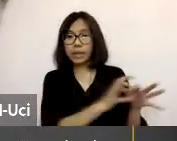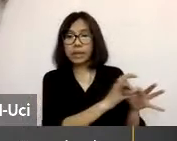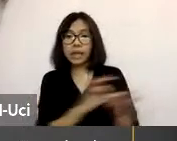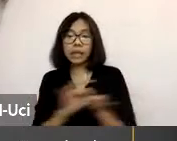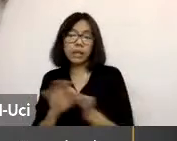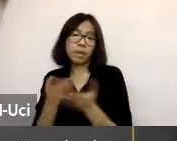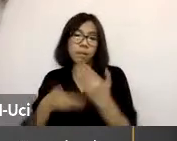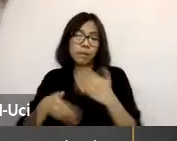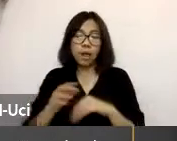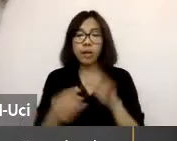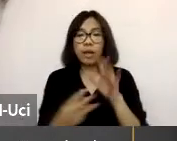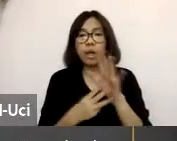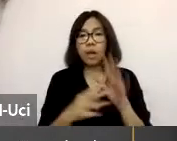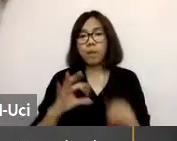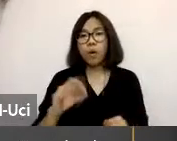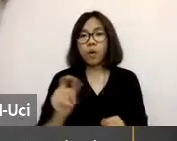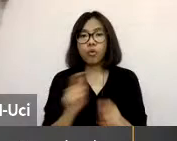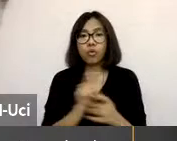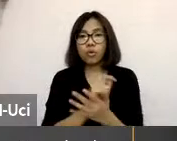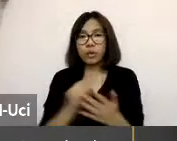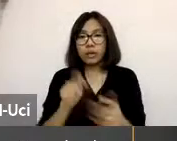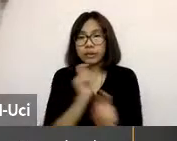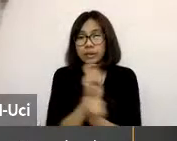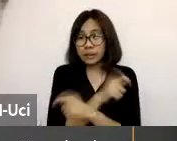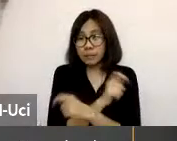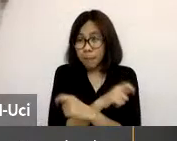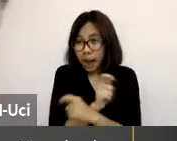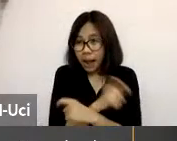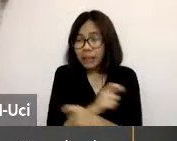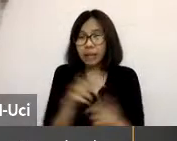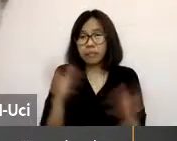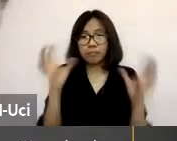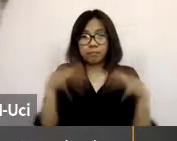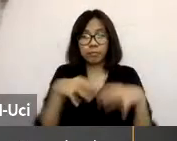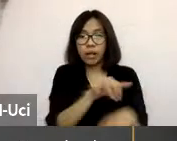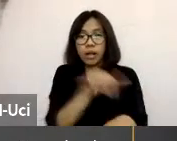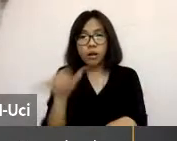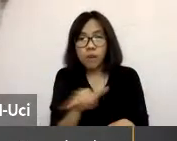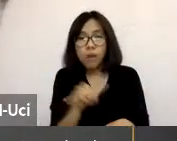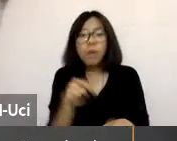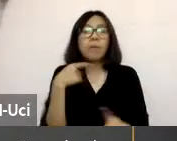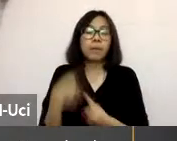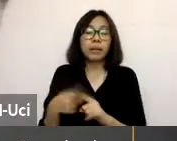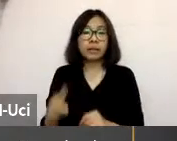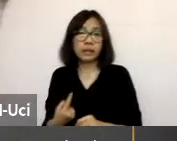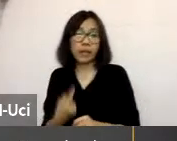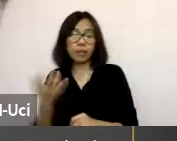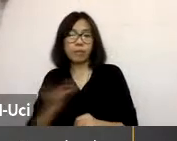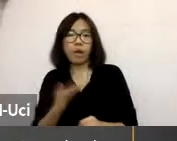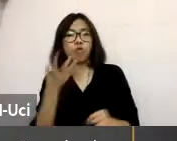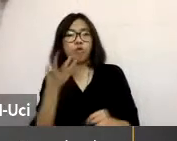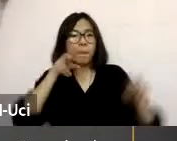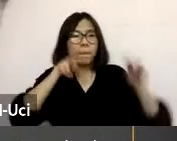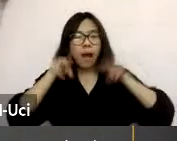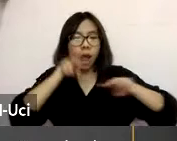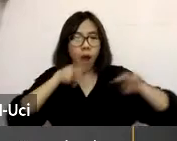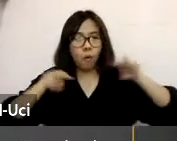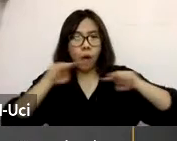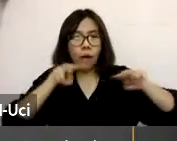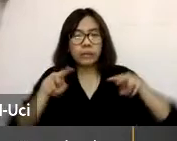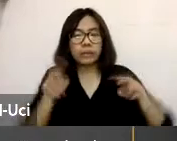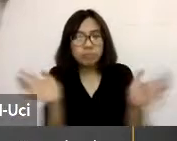Nanti disitu kita akan melakukan sifatnya melakukan pengawasan dan pembinaan sana Nah